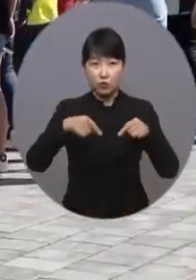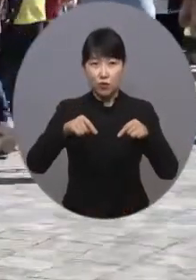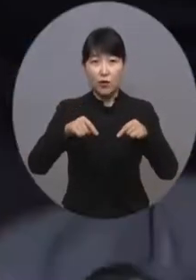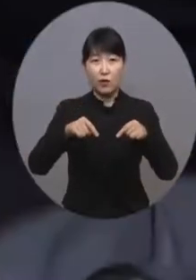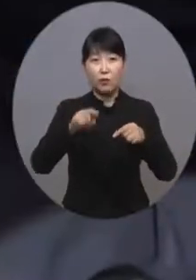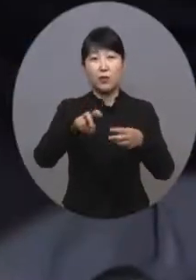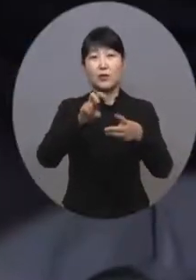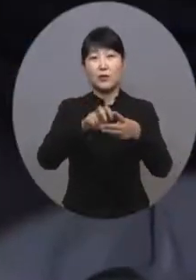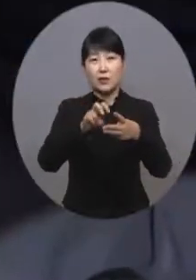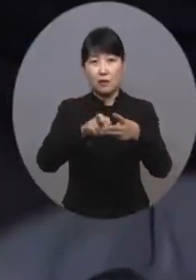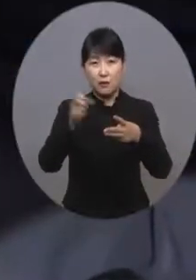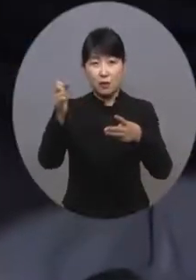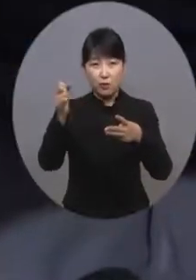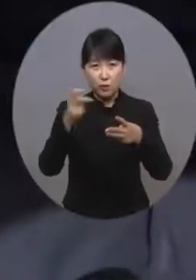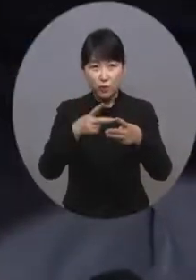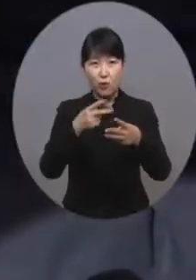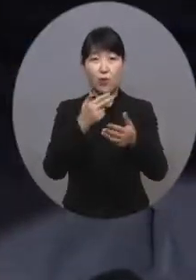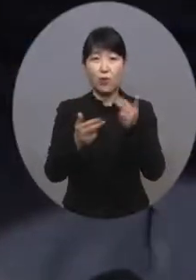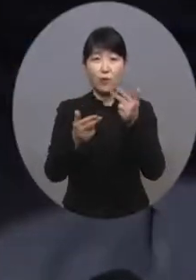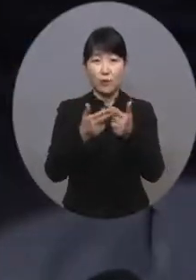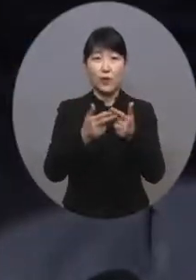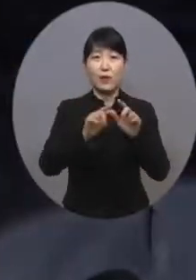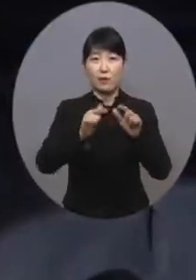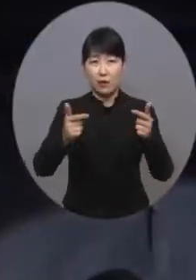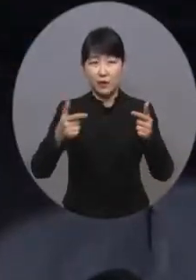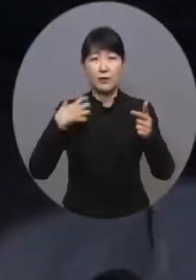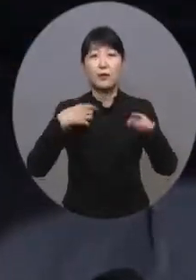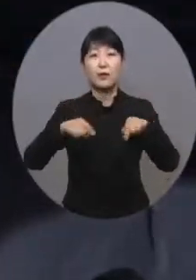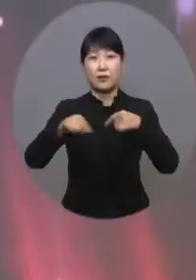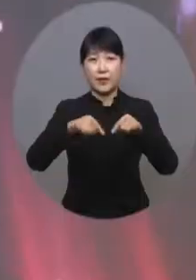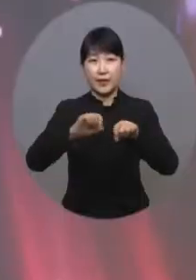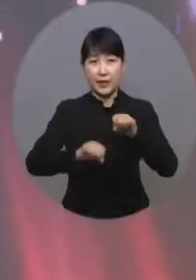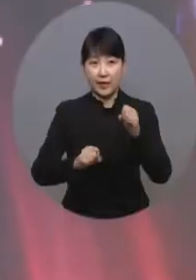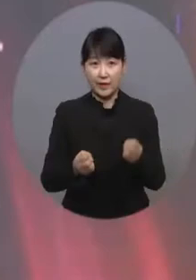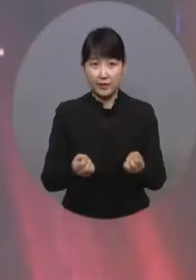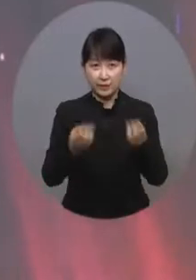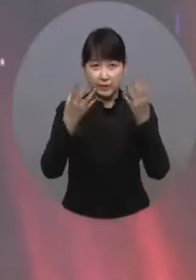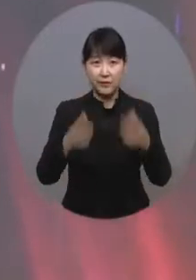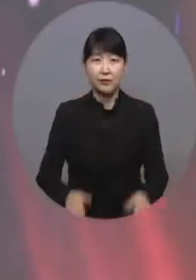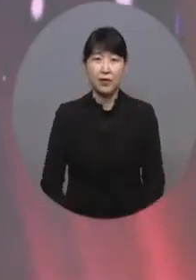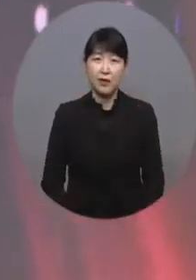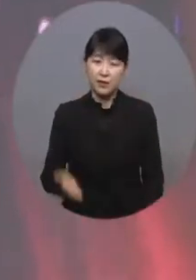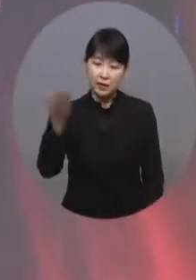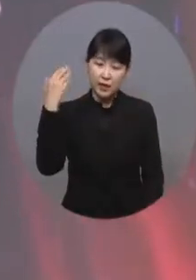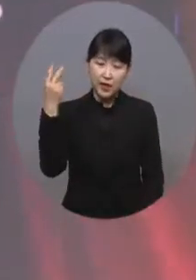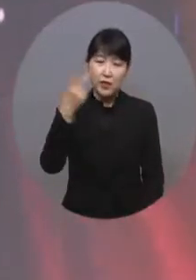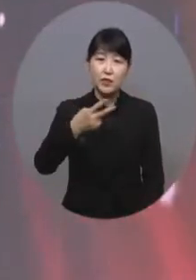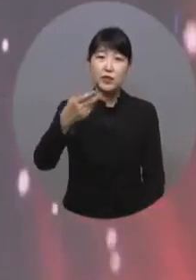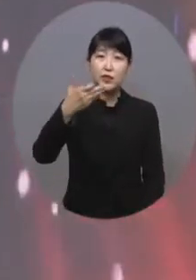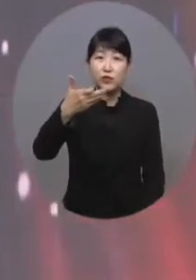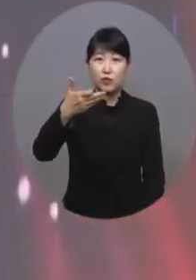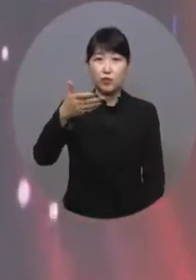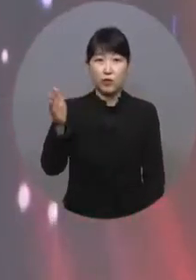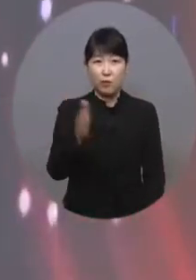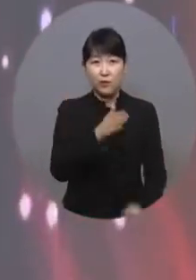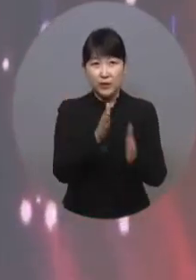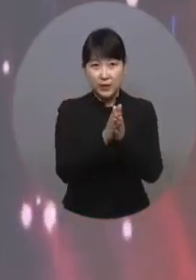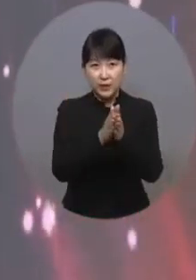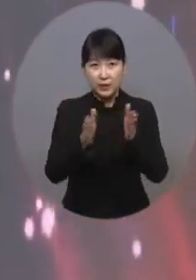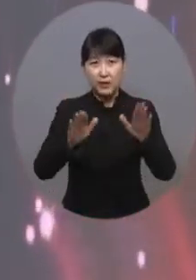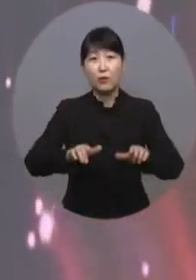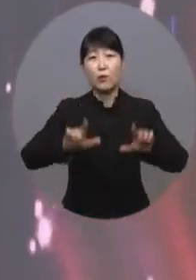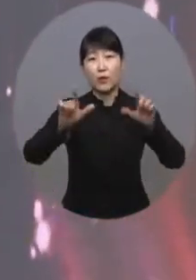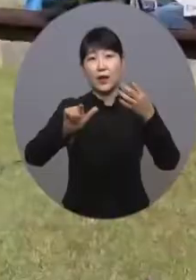다문화가족지원거점센터와 전남가족센터협회 등이 공동 주관한 이번 행사는 지난 2019년부터 시작돼 올해